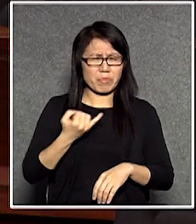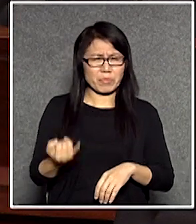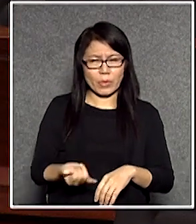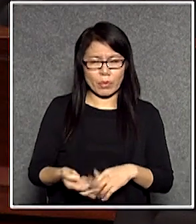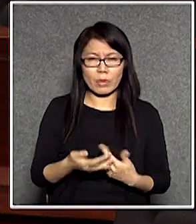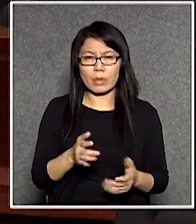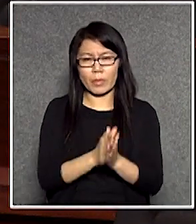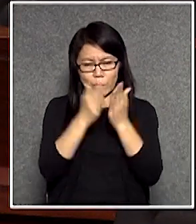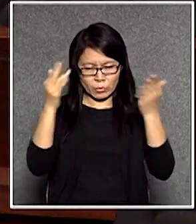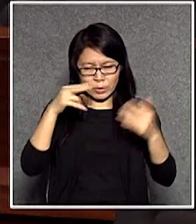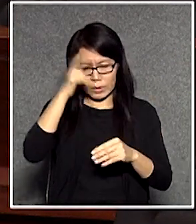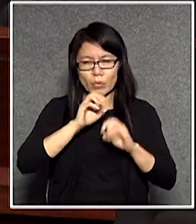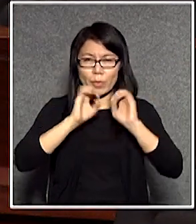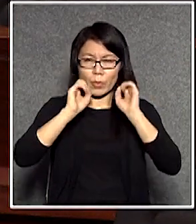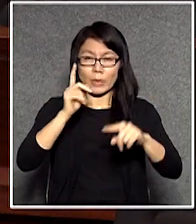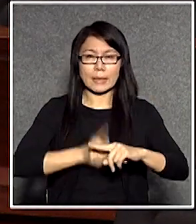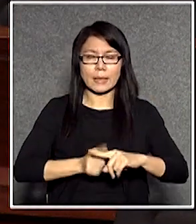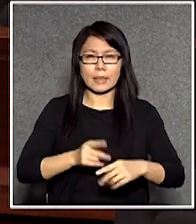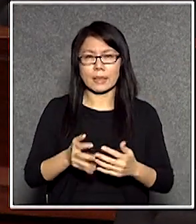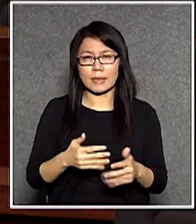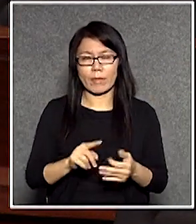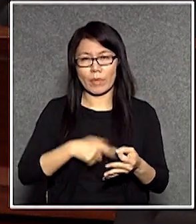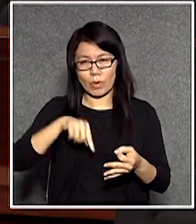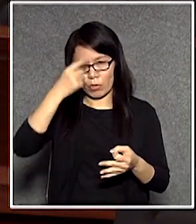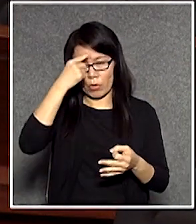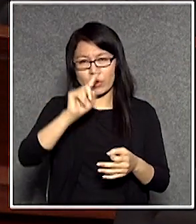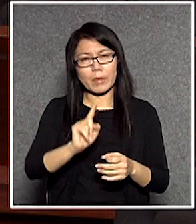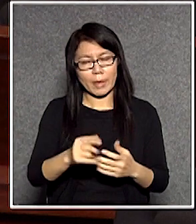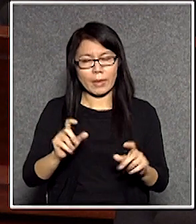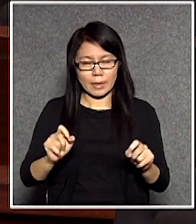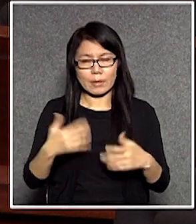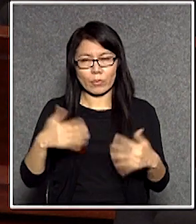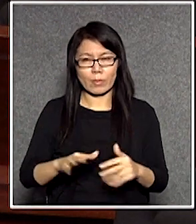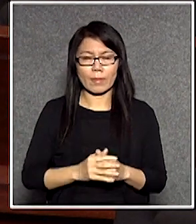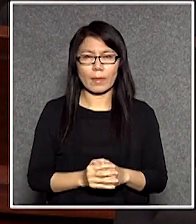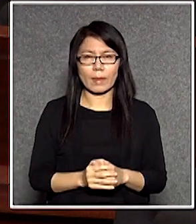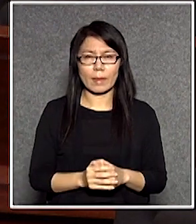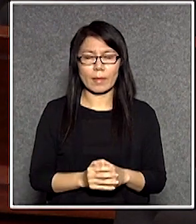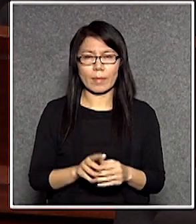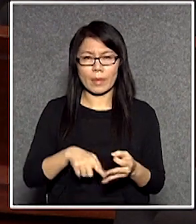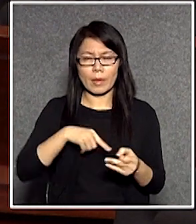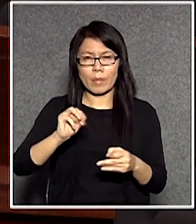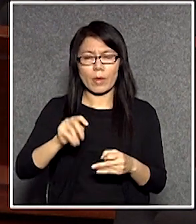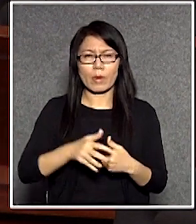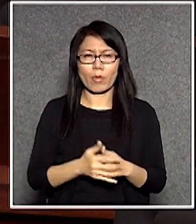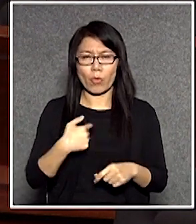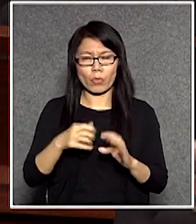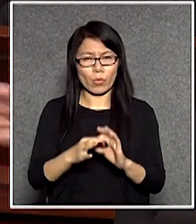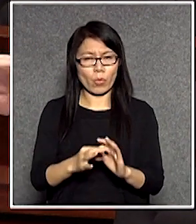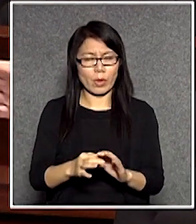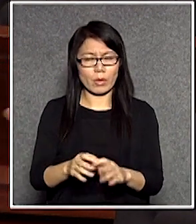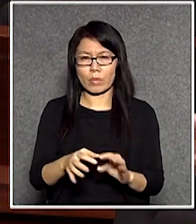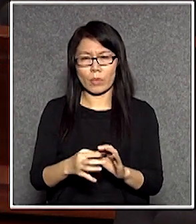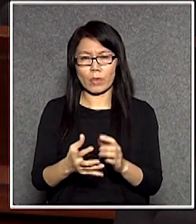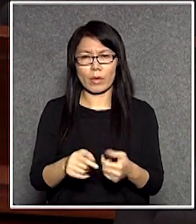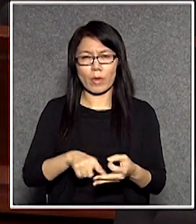報章經常報導的事實，梁醫生也解釋了為什麼會是這樣。莫乃光不用擔心我和梁醫生的關係，我剛剛問了梁